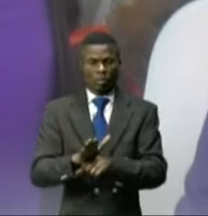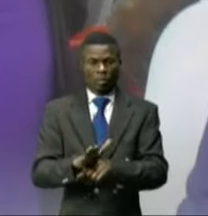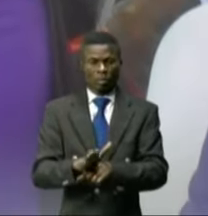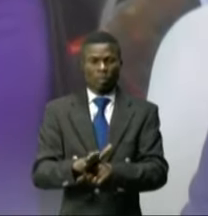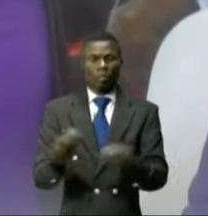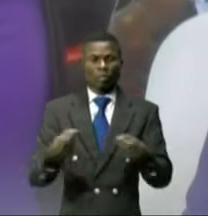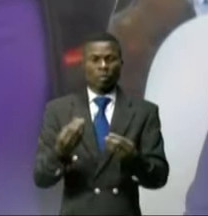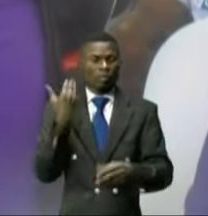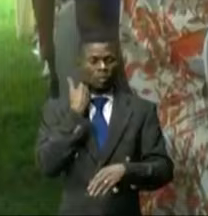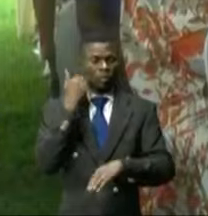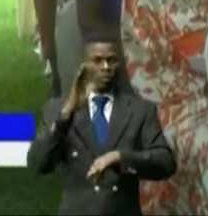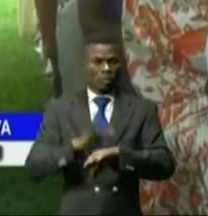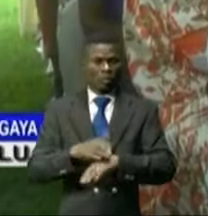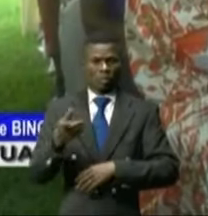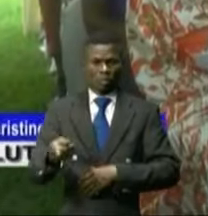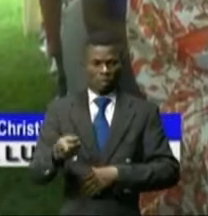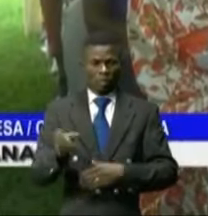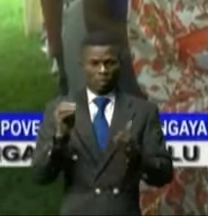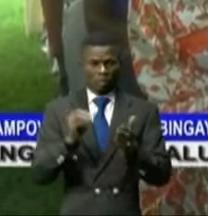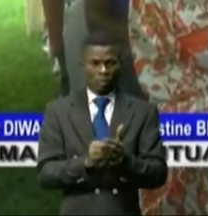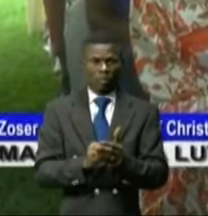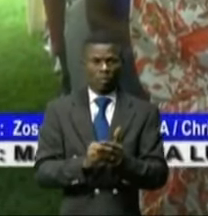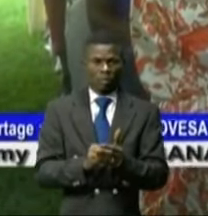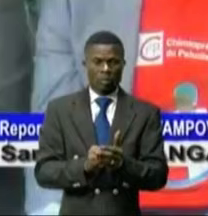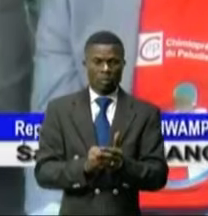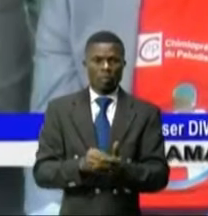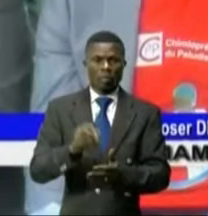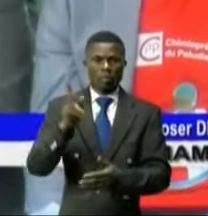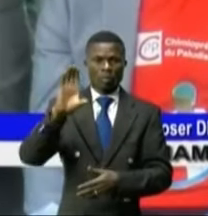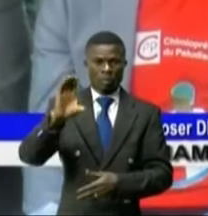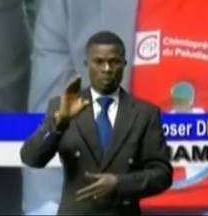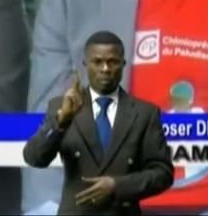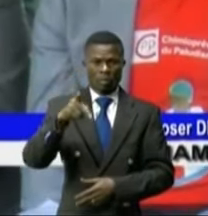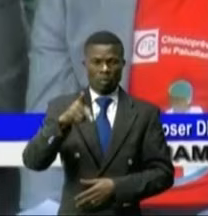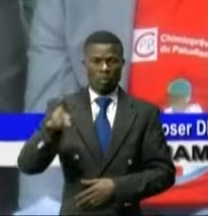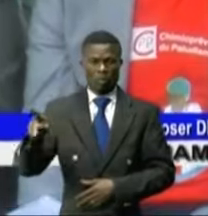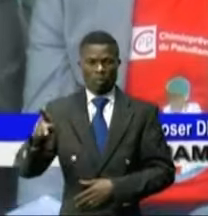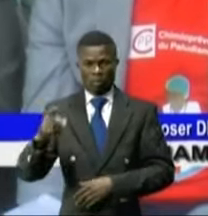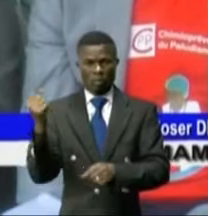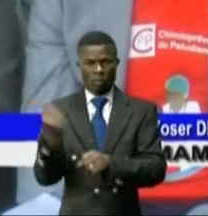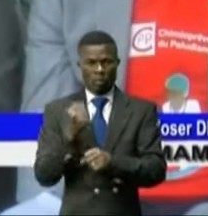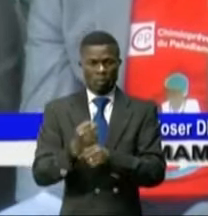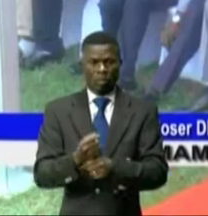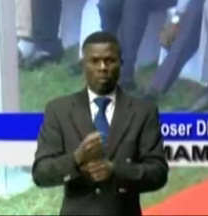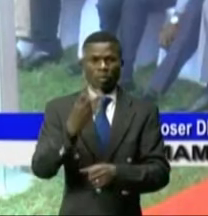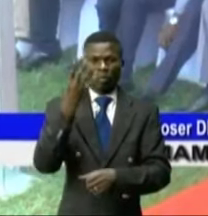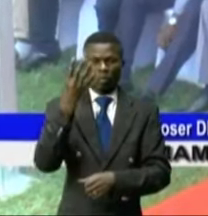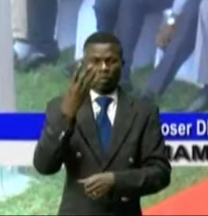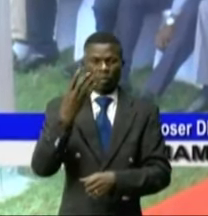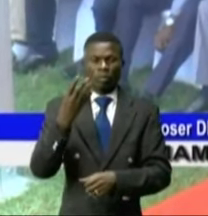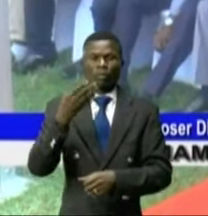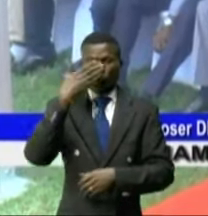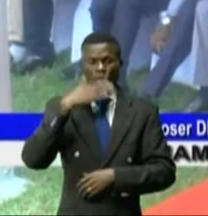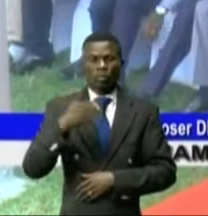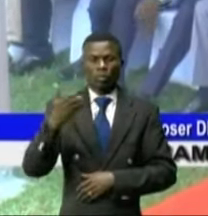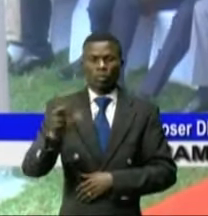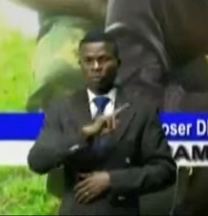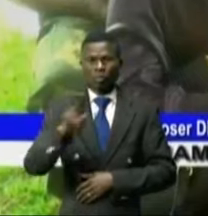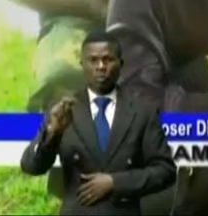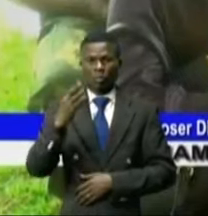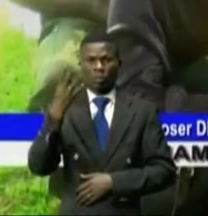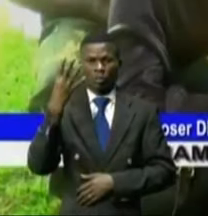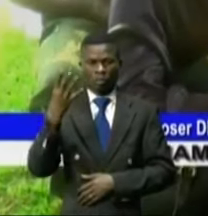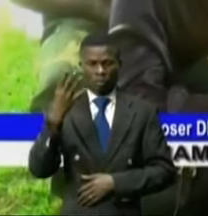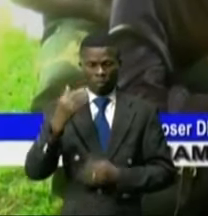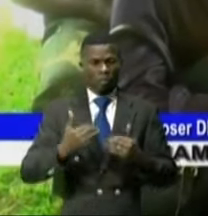due au paludisme. Il s'est de noter que la CPP est opérationnelle dans 4 zones de santé de 2023 à 2024 et